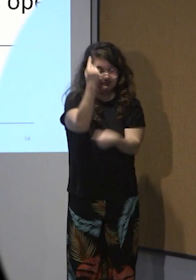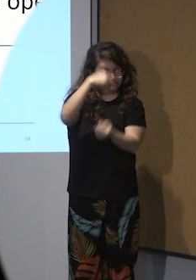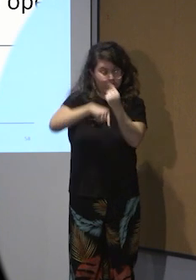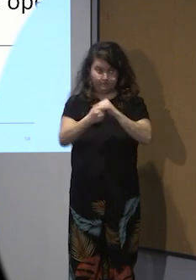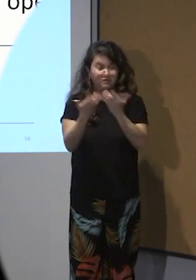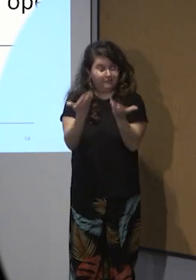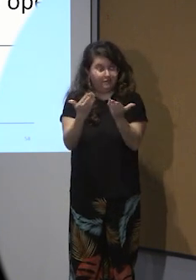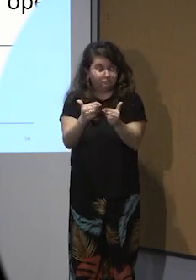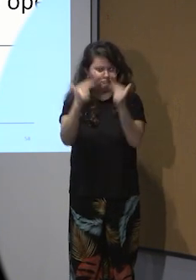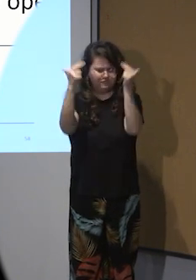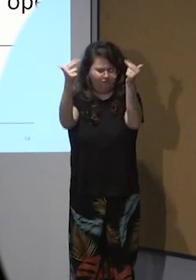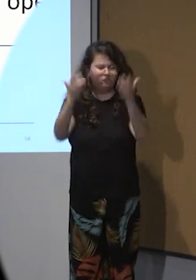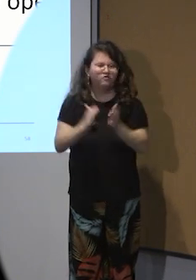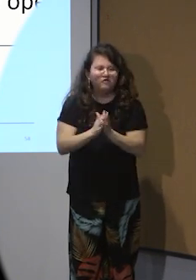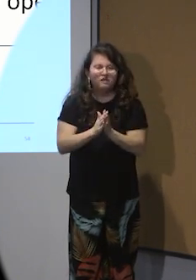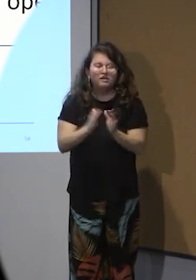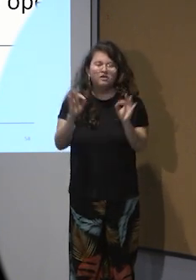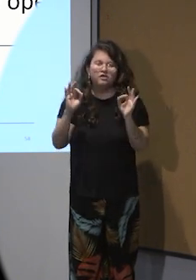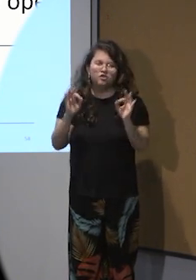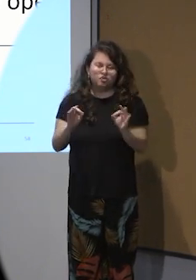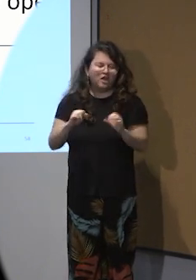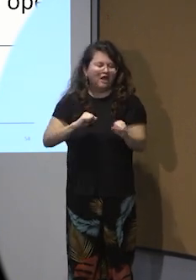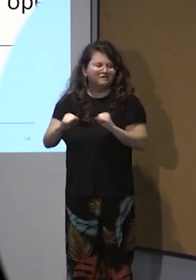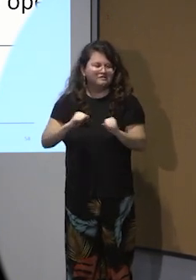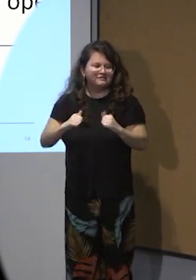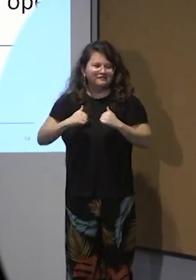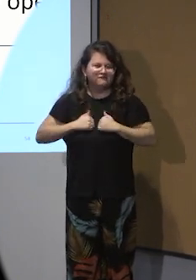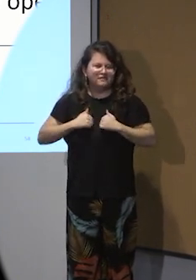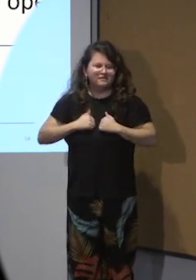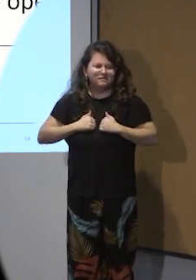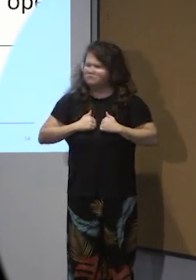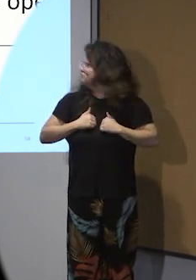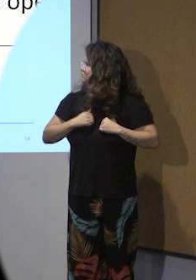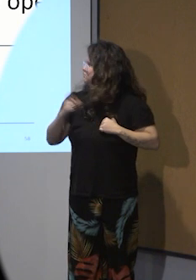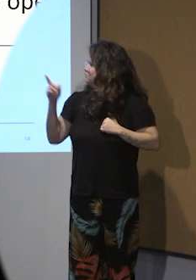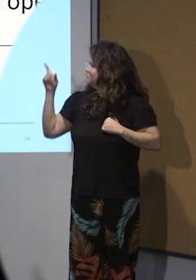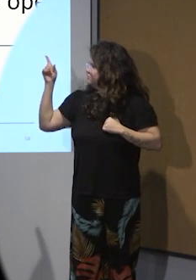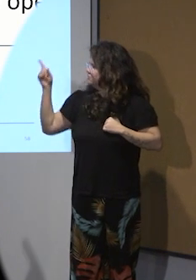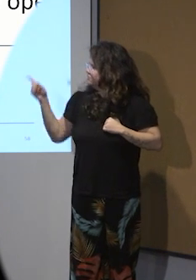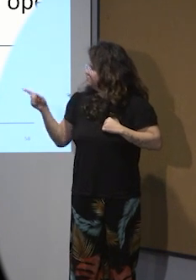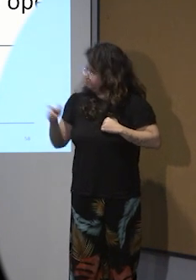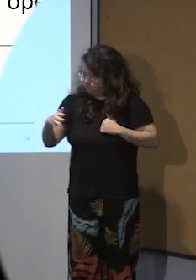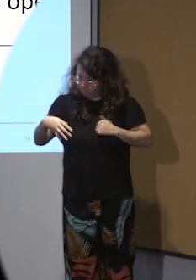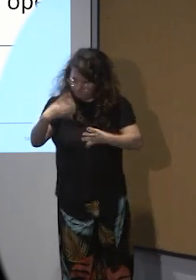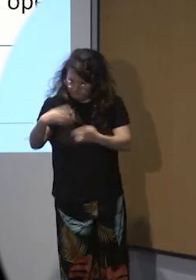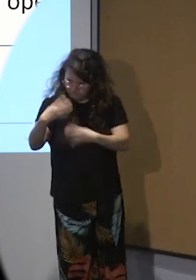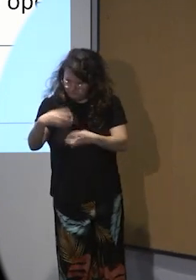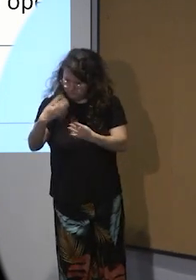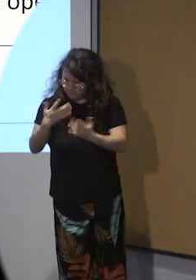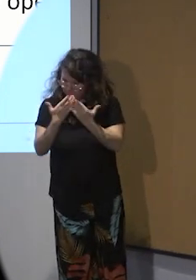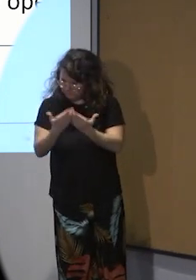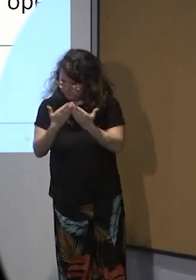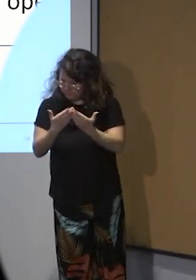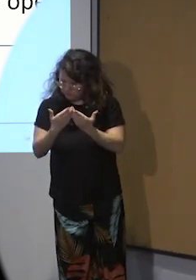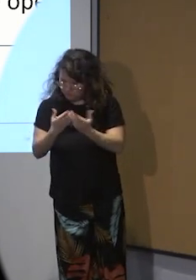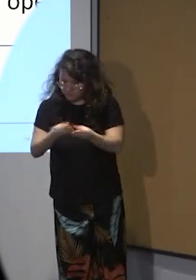niveau de l'activité physique, alors ça par contre, j'avais mis mon référence d'étude, mais je crois qu'elle a dû passer à la trappe.